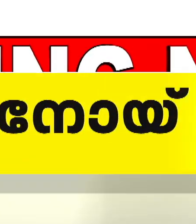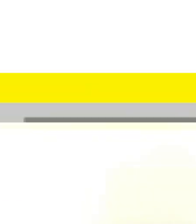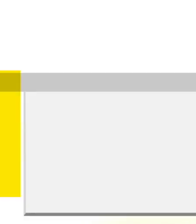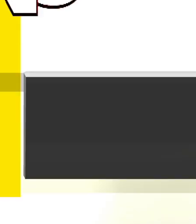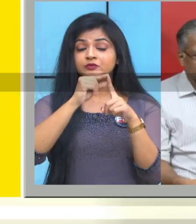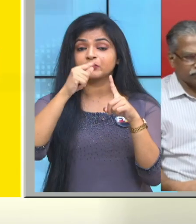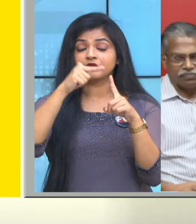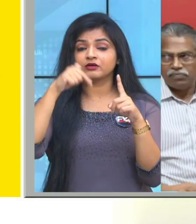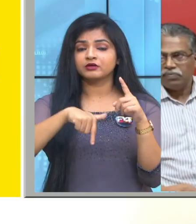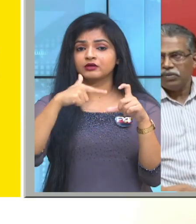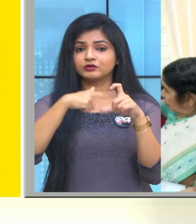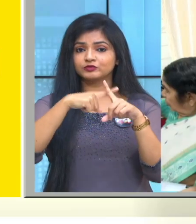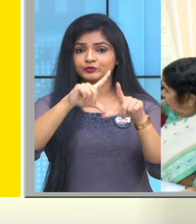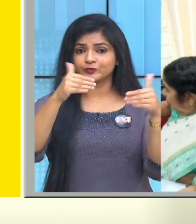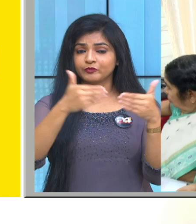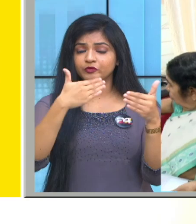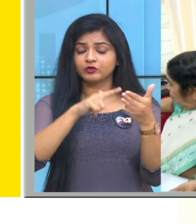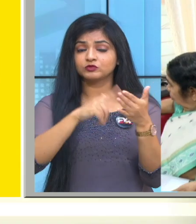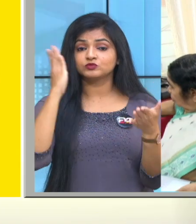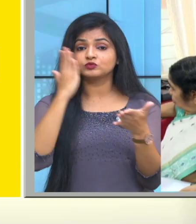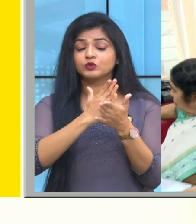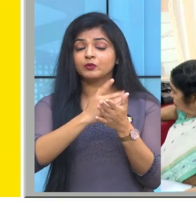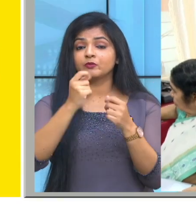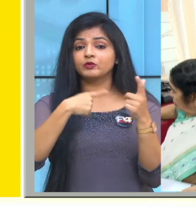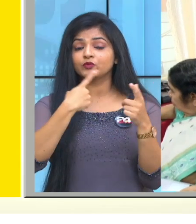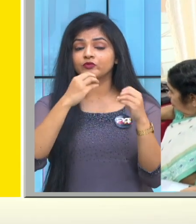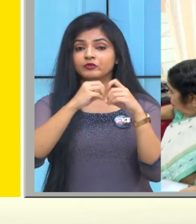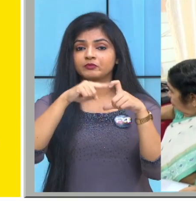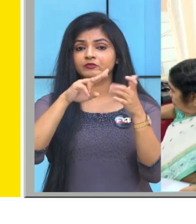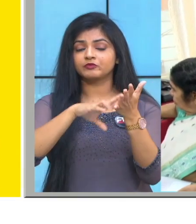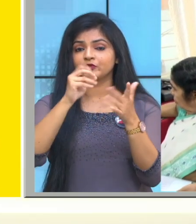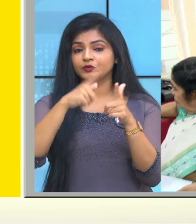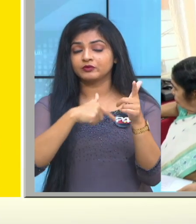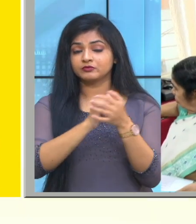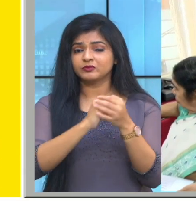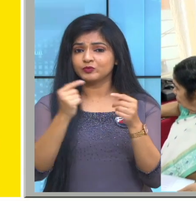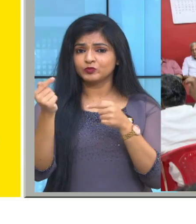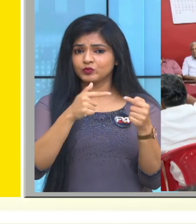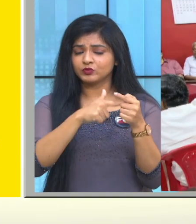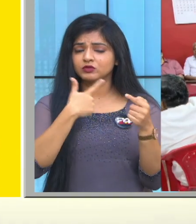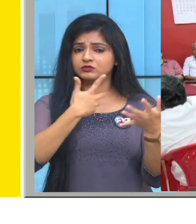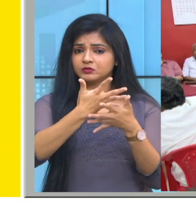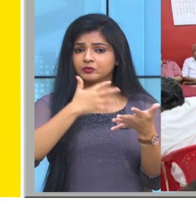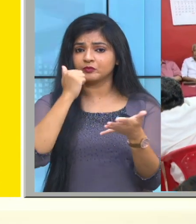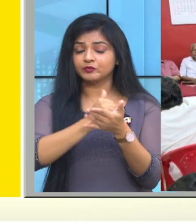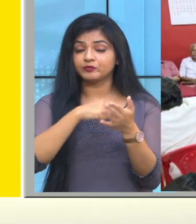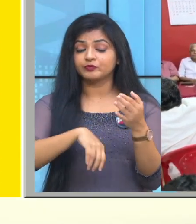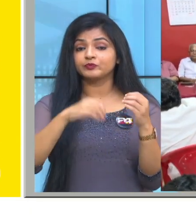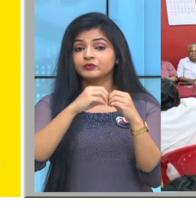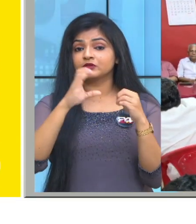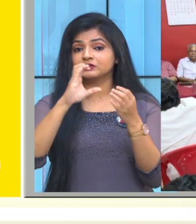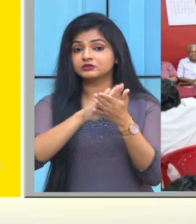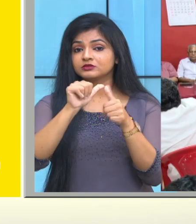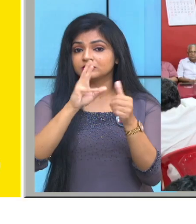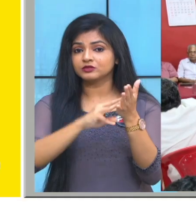തടയിട്ടത് ബിനോയ് വിശ്വമാണ് എന്നുള്ളതും ഏറ്റവും പ്രധാനപ്പെട്ട കാര്യം. വിവാദം ചർച്ച ചെയ്യണമെന്ന ആവശ്യം മുന്നോട്ട് വെച്ചത് വി ചാമുണ്ണിയാണ്. എന്നാൽ ഈ ആവശ്യം സംസ്ഥാന സെക്രട്ടറി